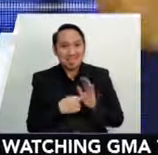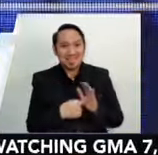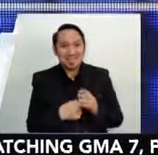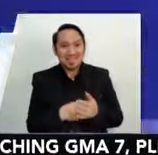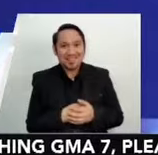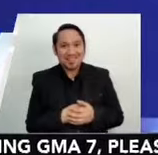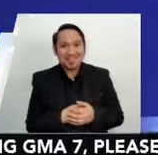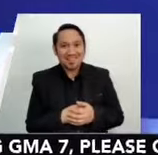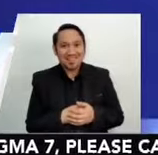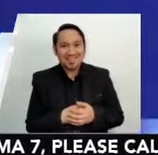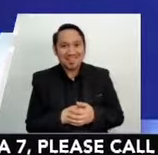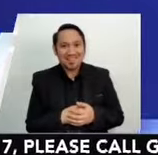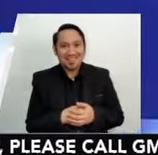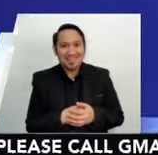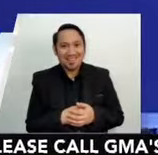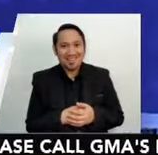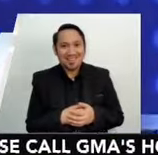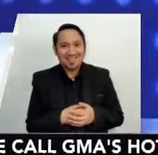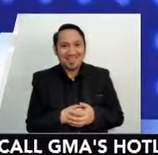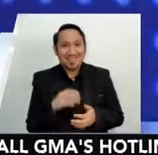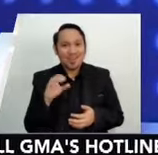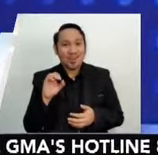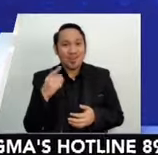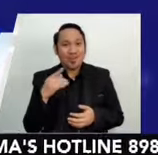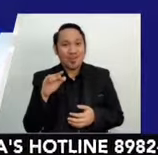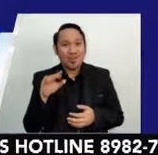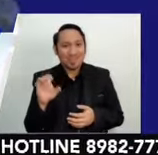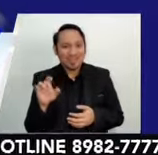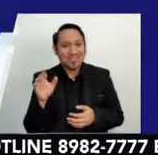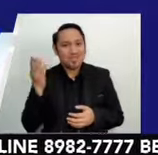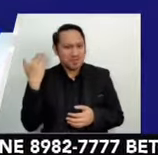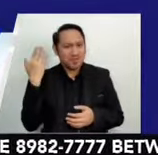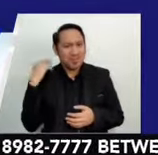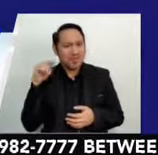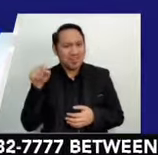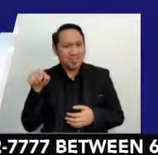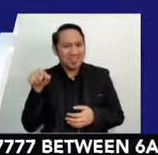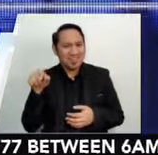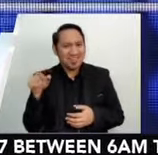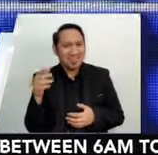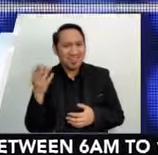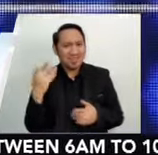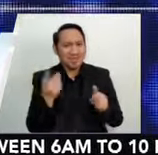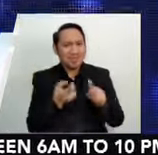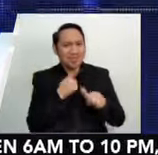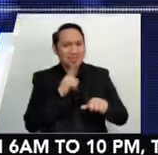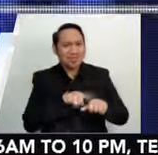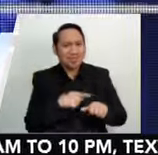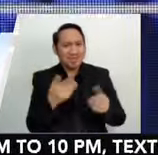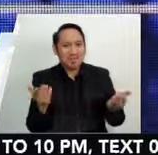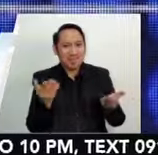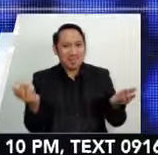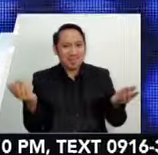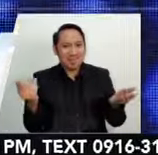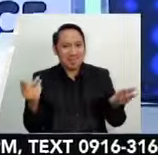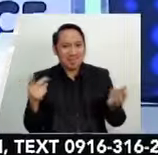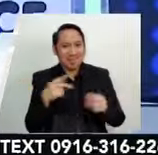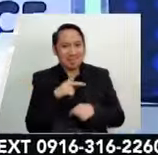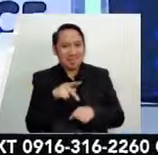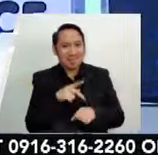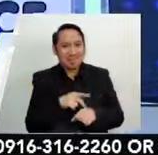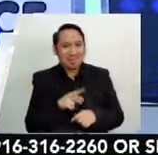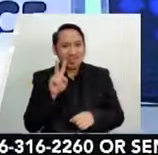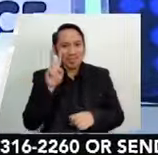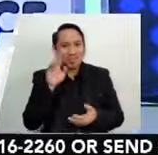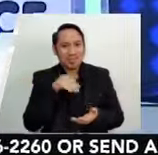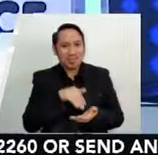to. OG! Sinino Ogie ang OG host po ng Family Feud when it was first introduced in the Philippines in 2001. Siya